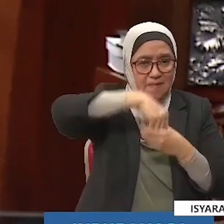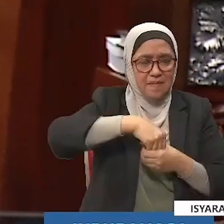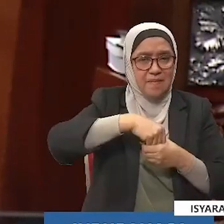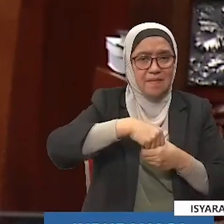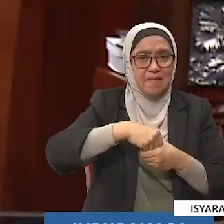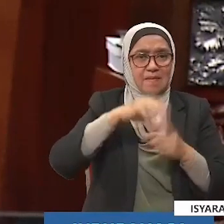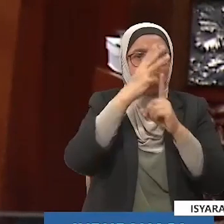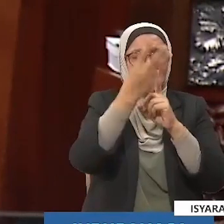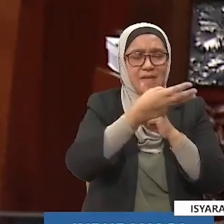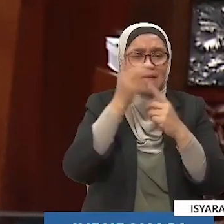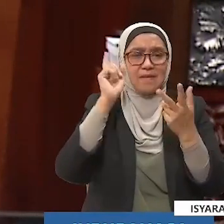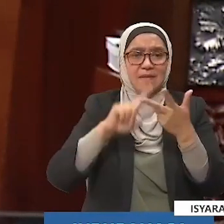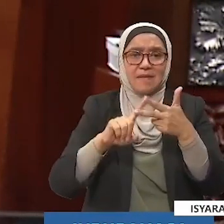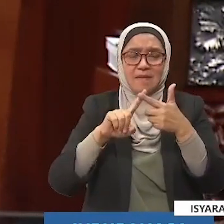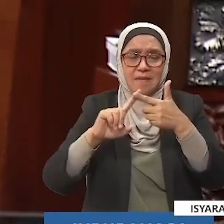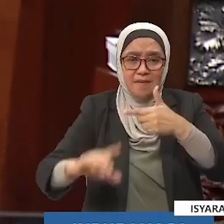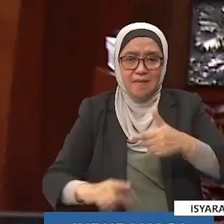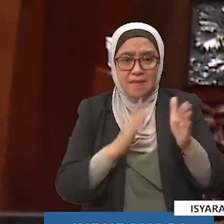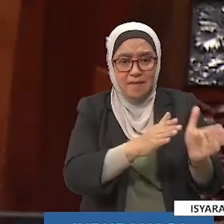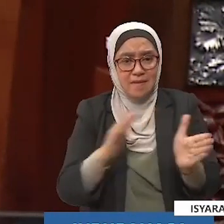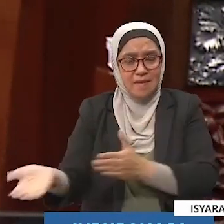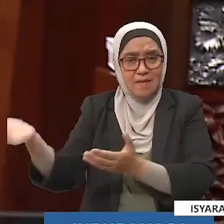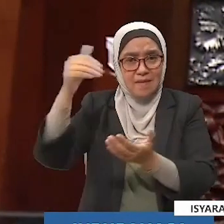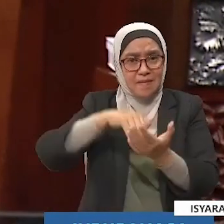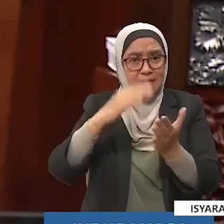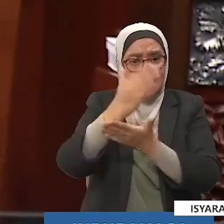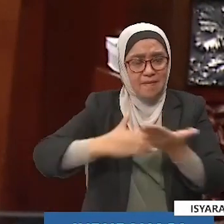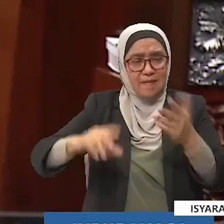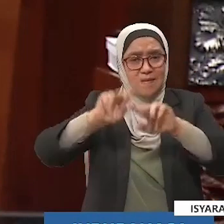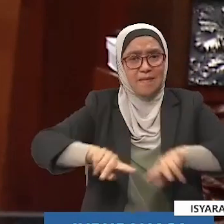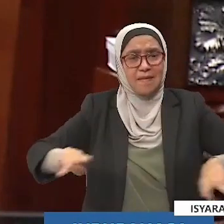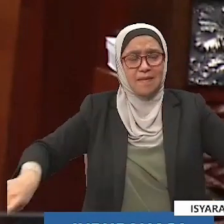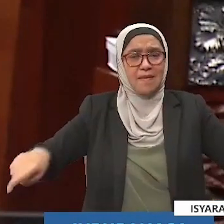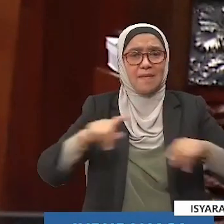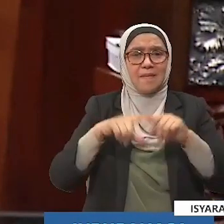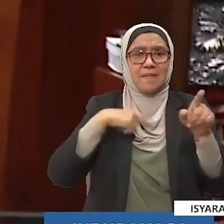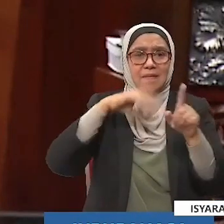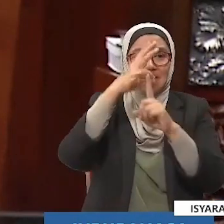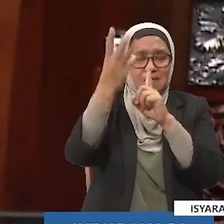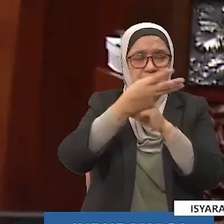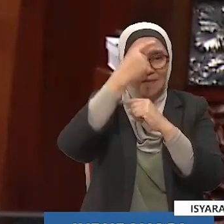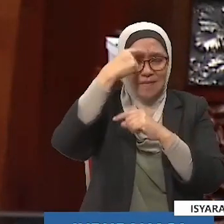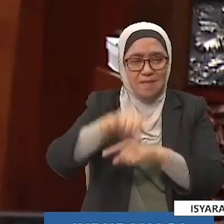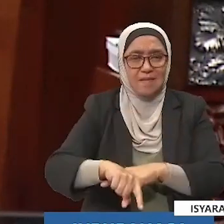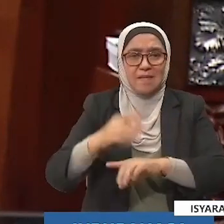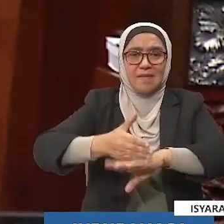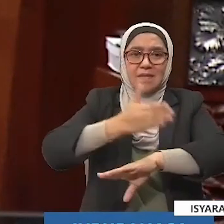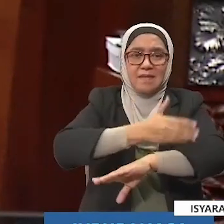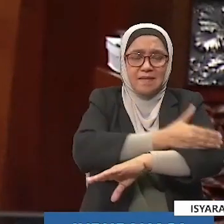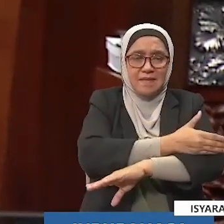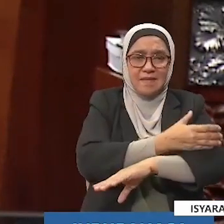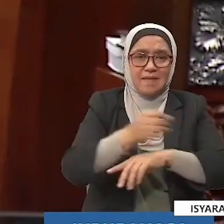pong strukturan semoga bahagian kanak-kanak JKM yang melibatkan penggabungan beberapa bagian begitu jam pemusatan fungsi dan pertambahan